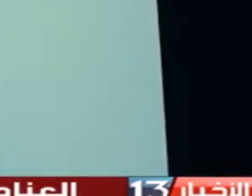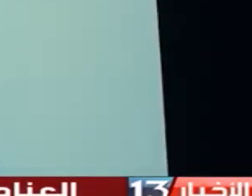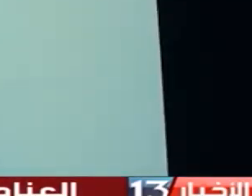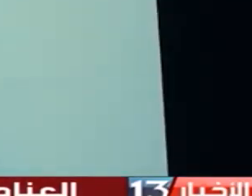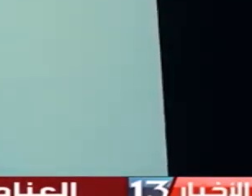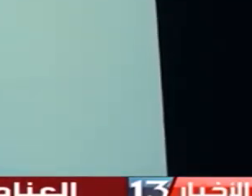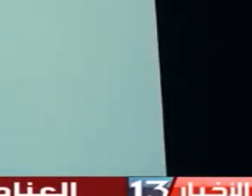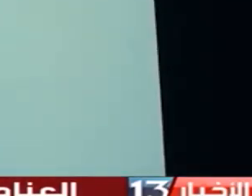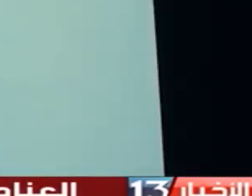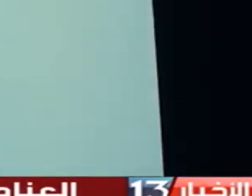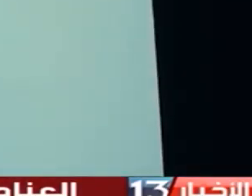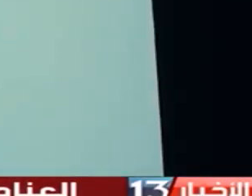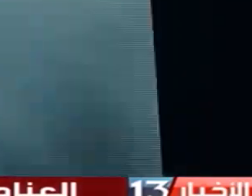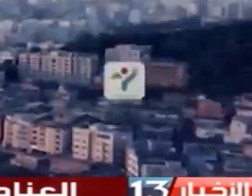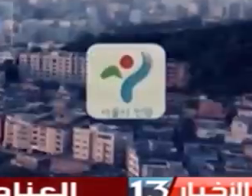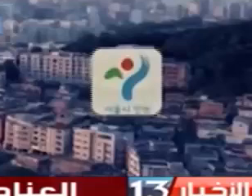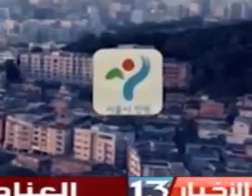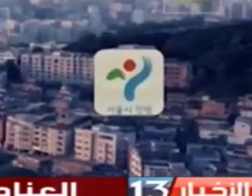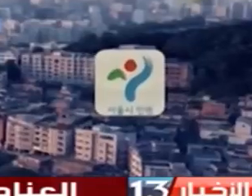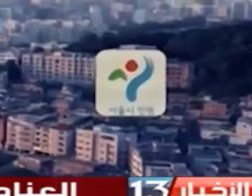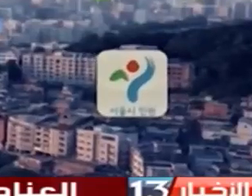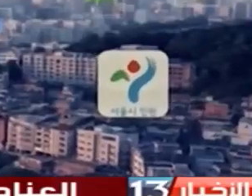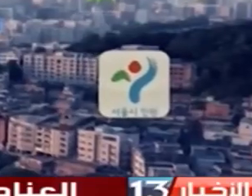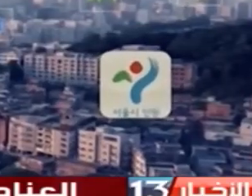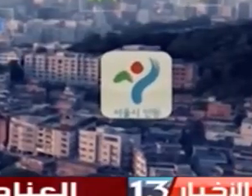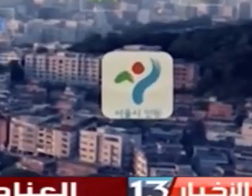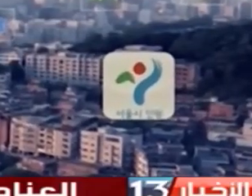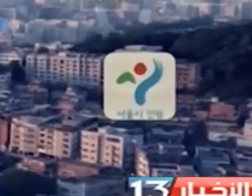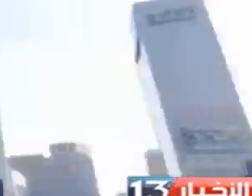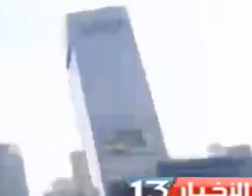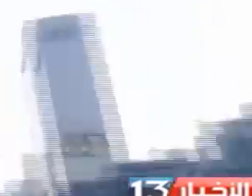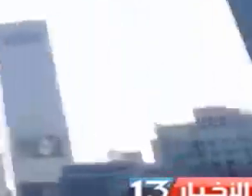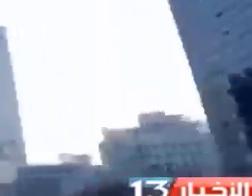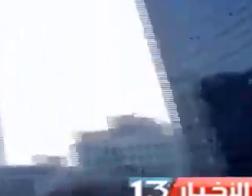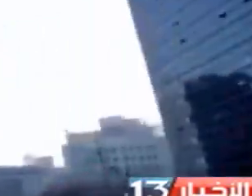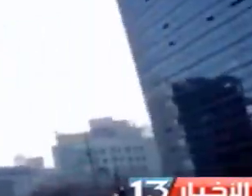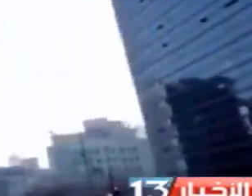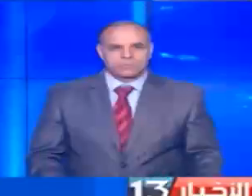سبل دفع التعاون في عديد المجالات.